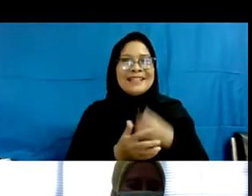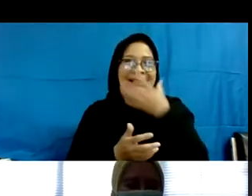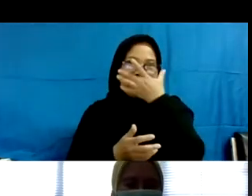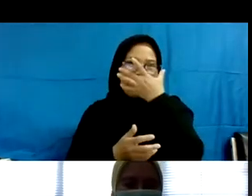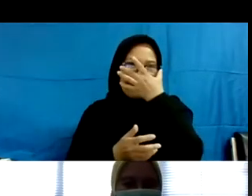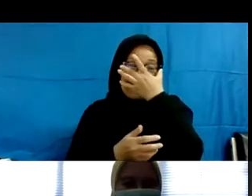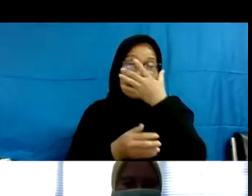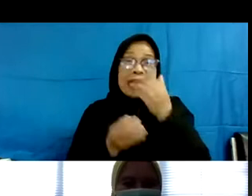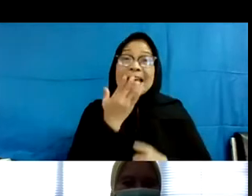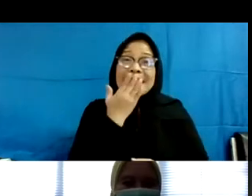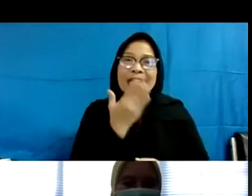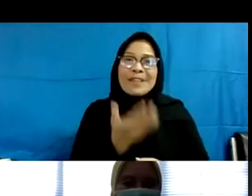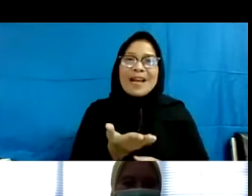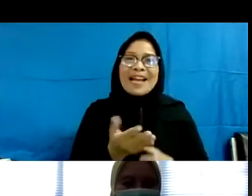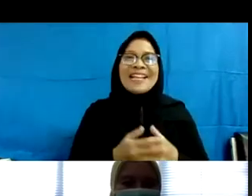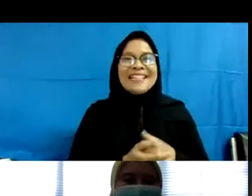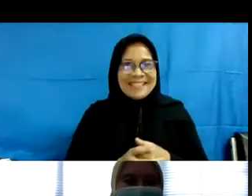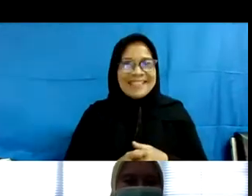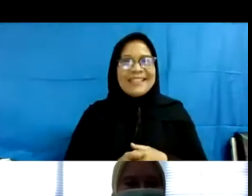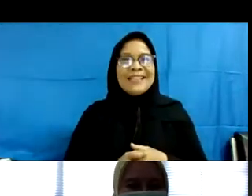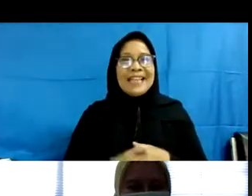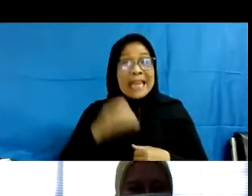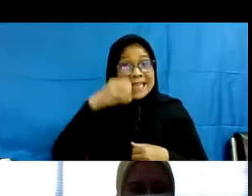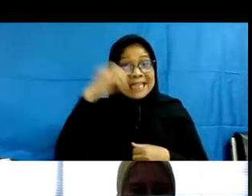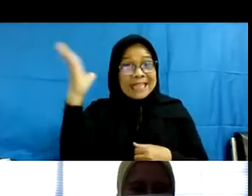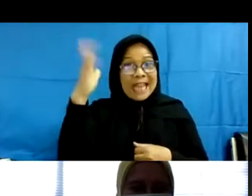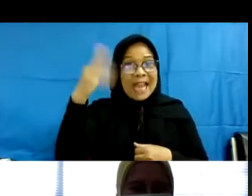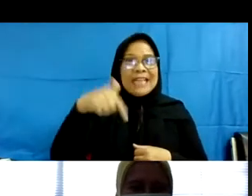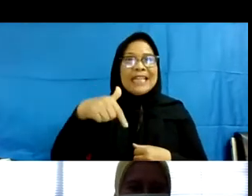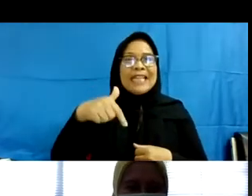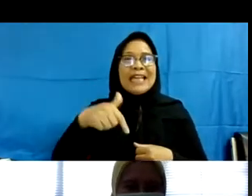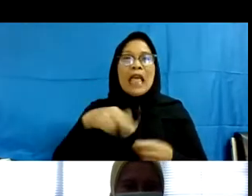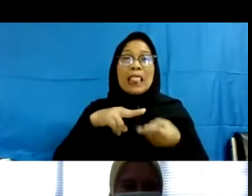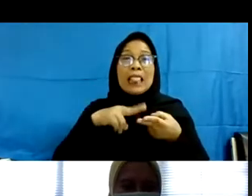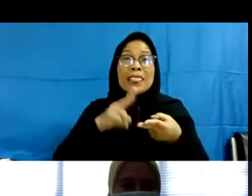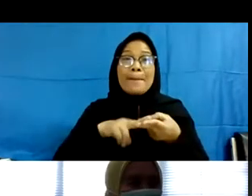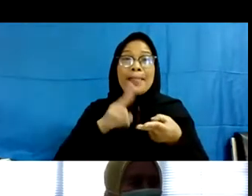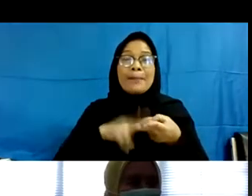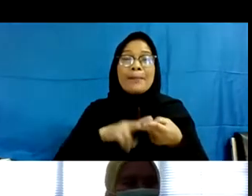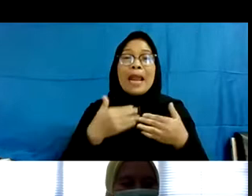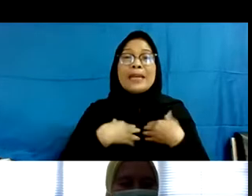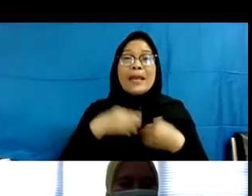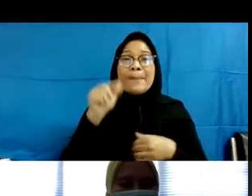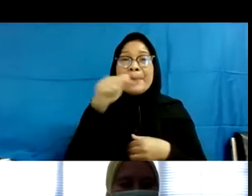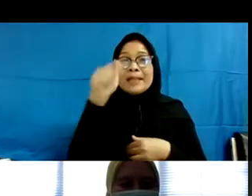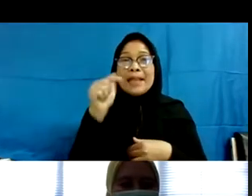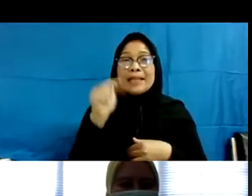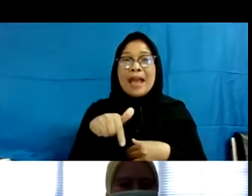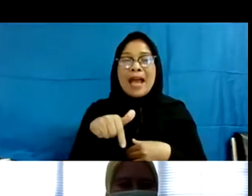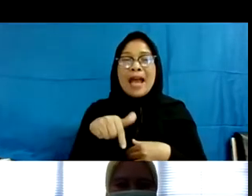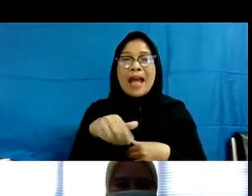terima kasih meringankan pada siang hari ini. Teman-teman, ada beberapa pertanyaan lagi yang